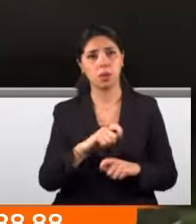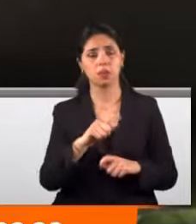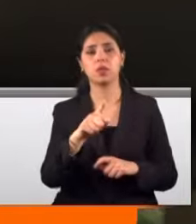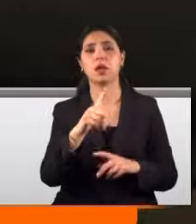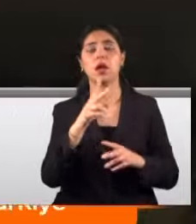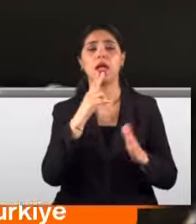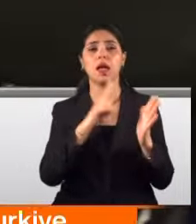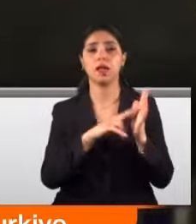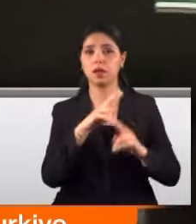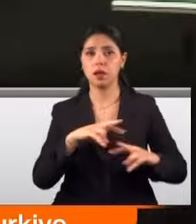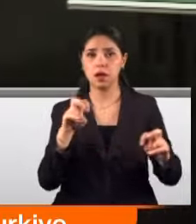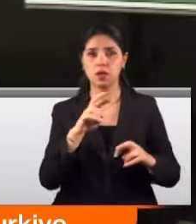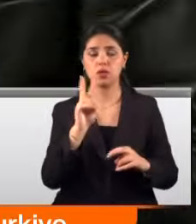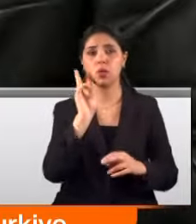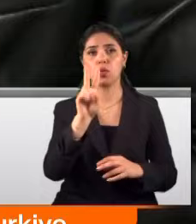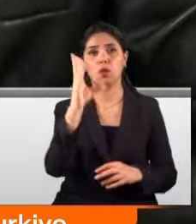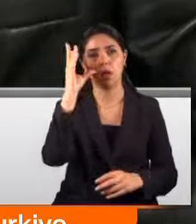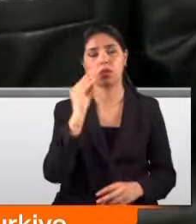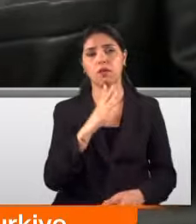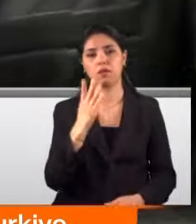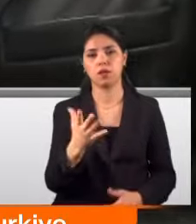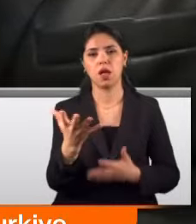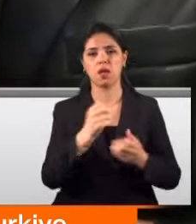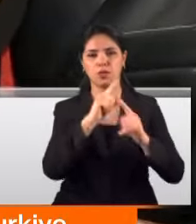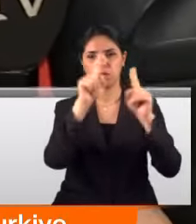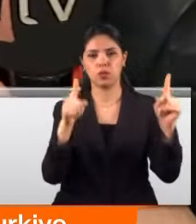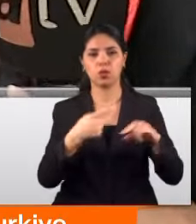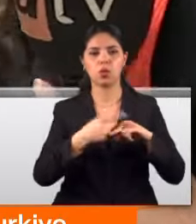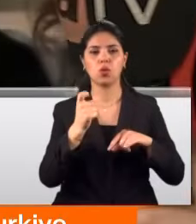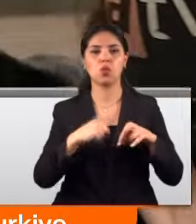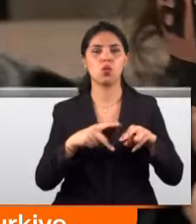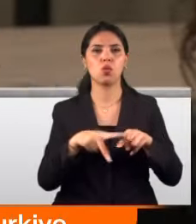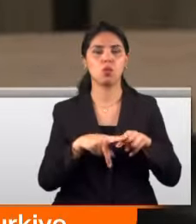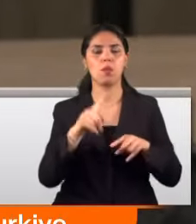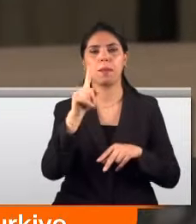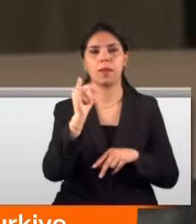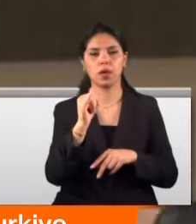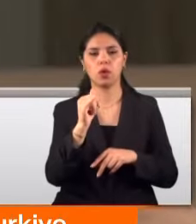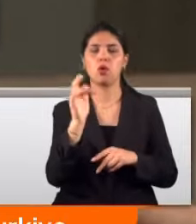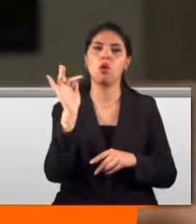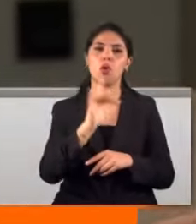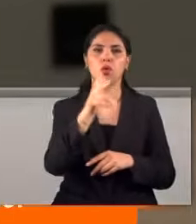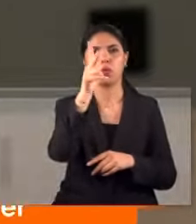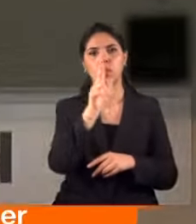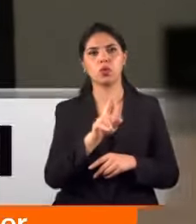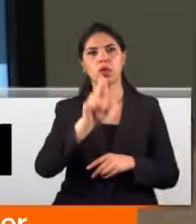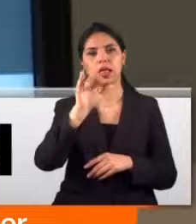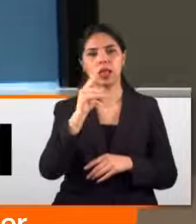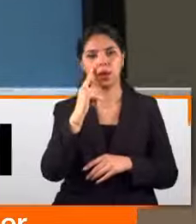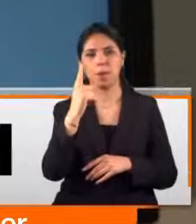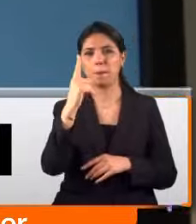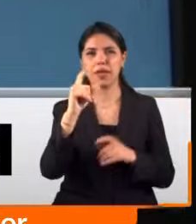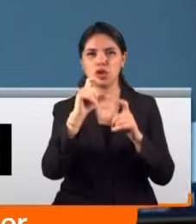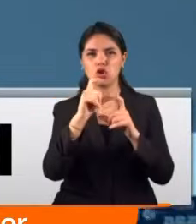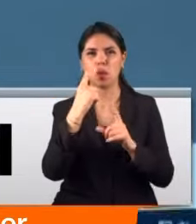araştırması da bunu gözler önüne serdi. Marketlerde hurmanın kilo fiyatı ortalama 307 liraymış 1